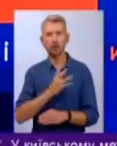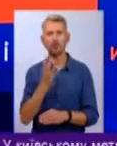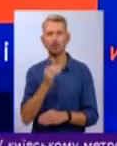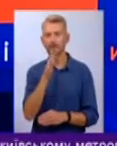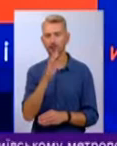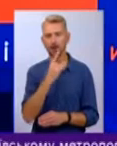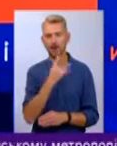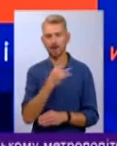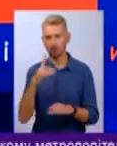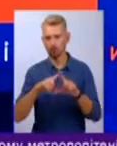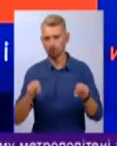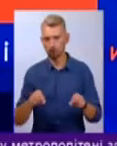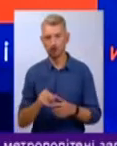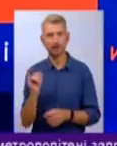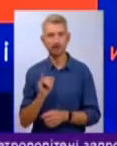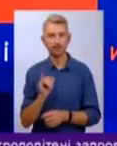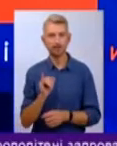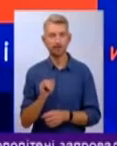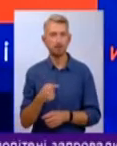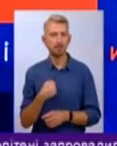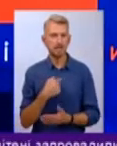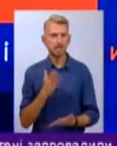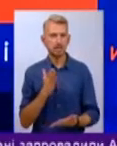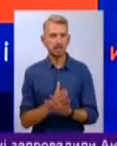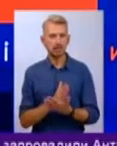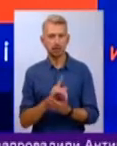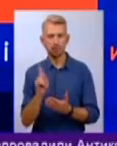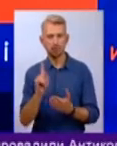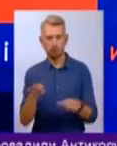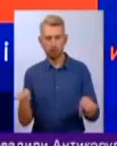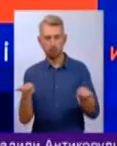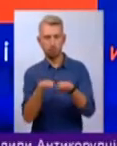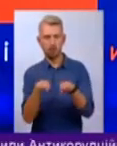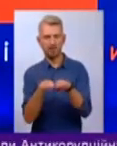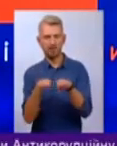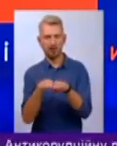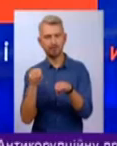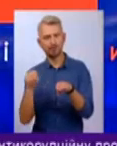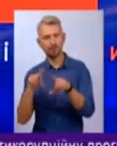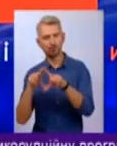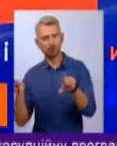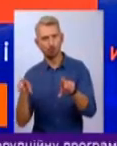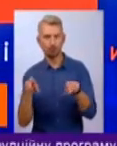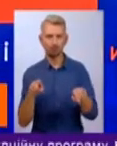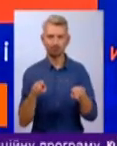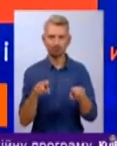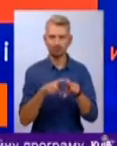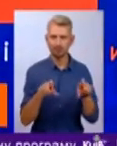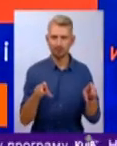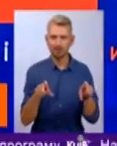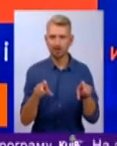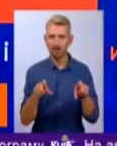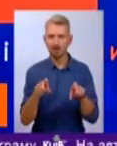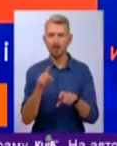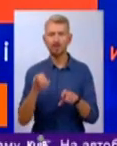часи радянської школи. І мені є чим що порівняти з тією школою, зі